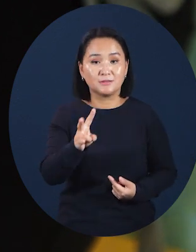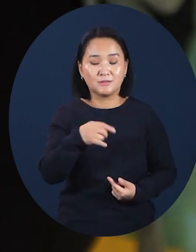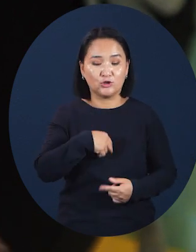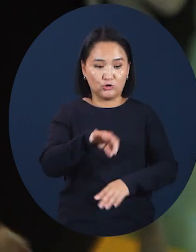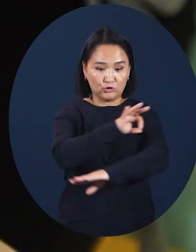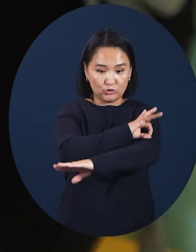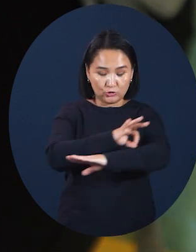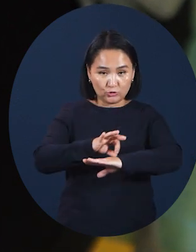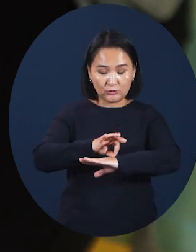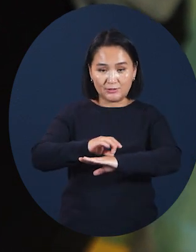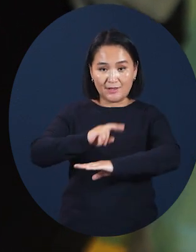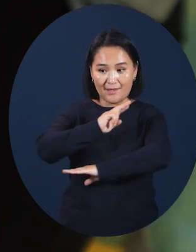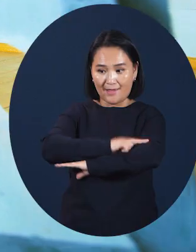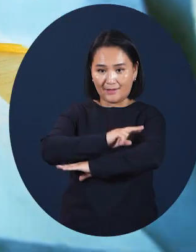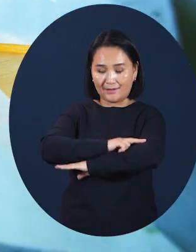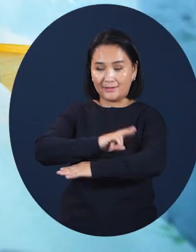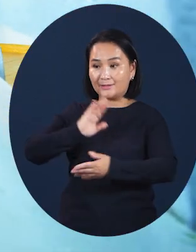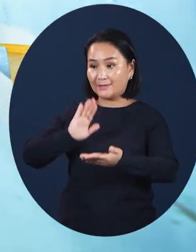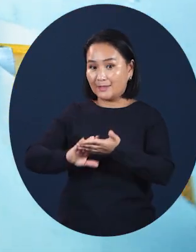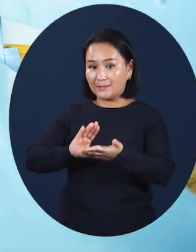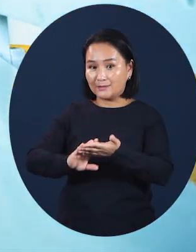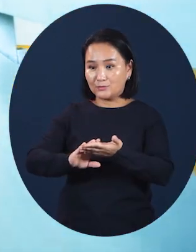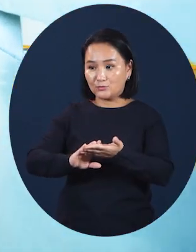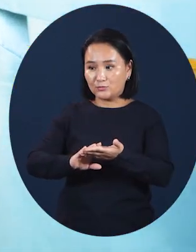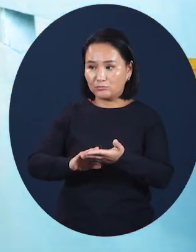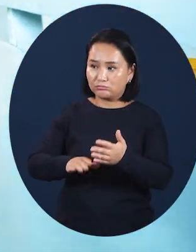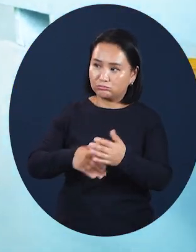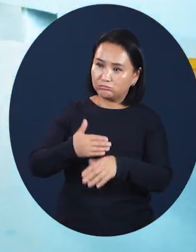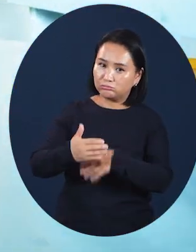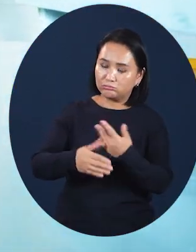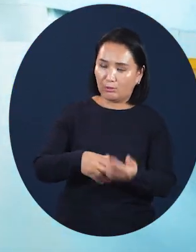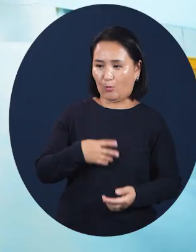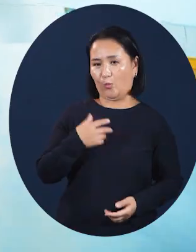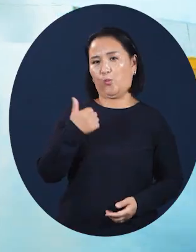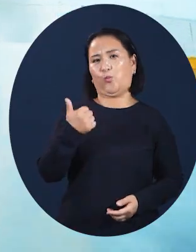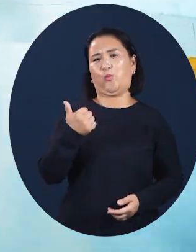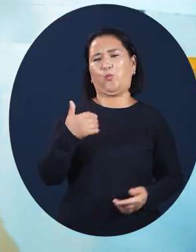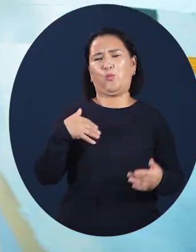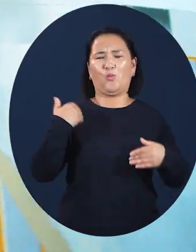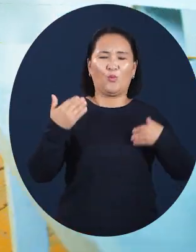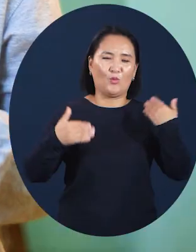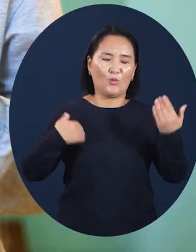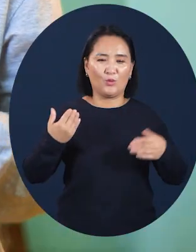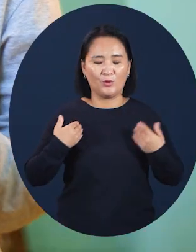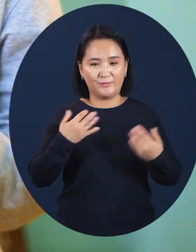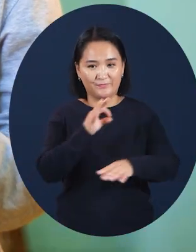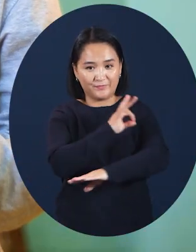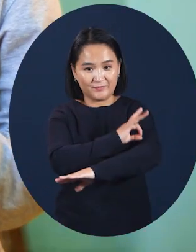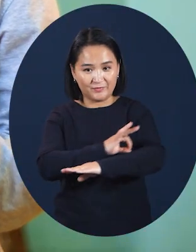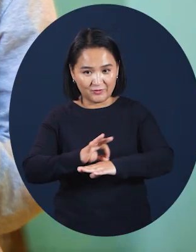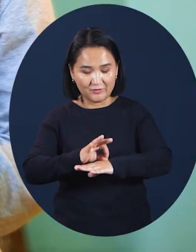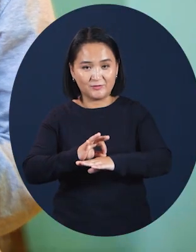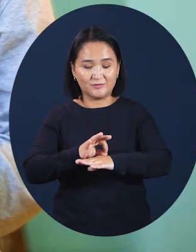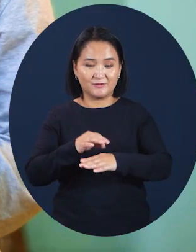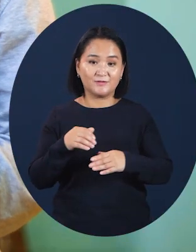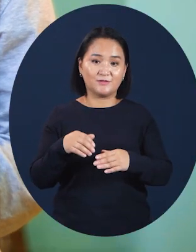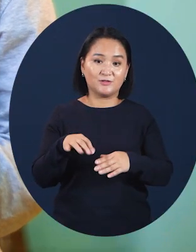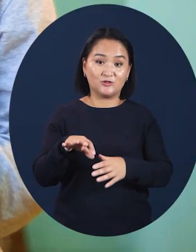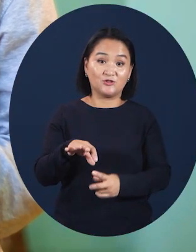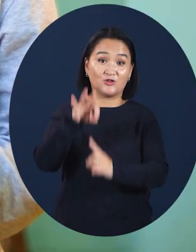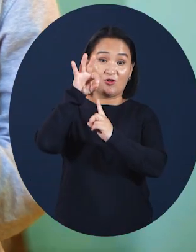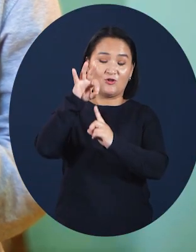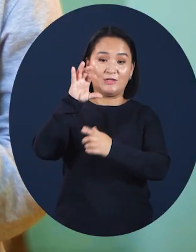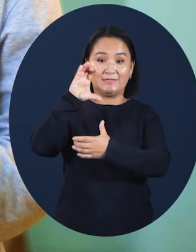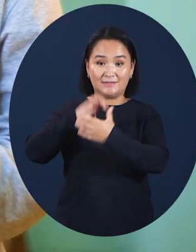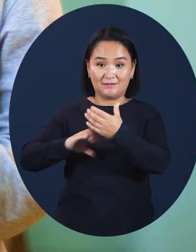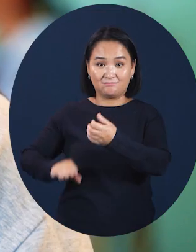төслээ ингээд танилцуулах явсан чинь нэлээд боломжийн болоод үнэхээр их баярлсан. Тэгэд манай төсөл ингээд шалгагдаад сонгогдоод ингээд